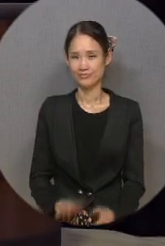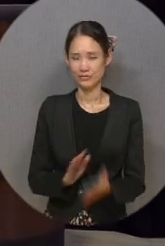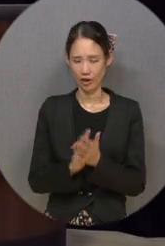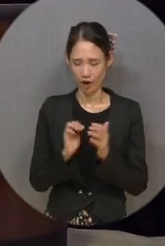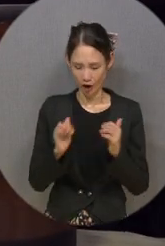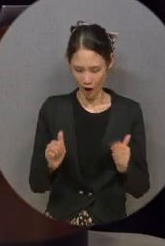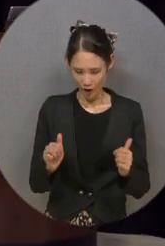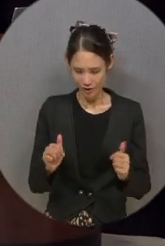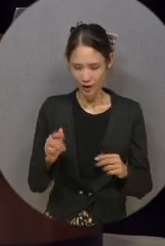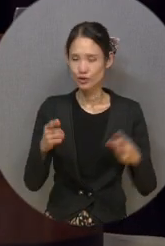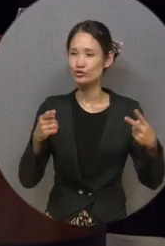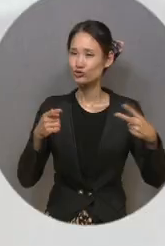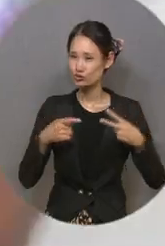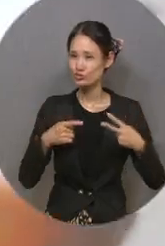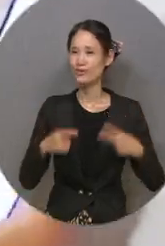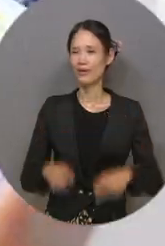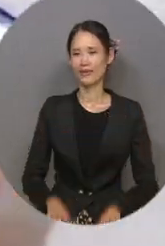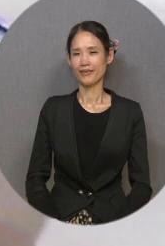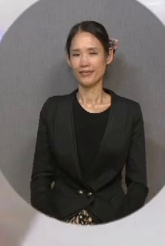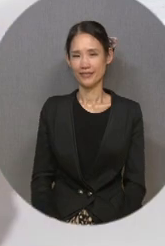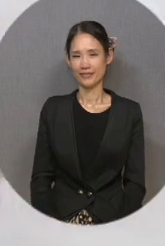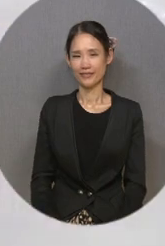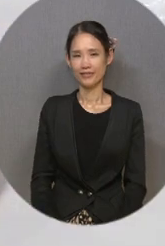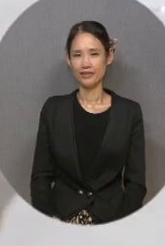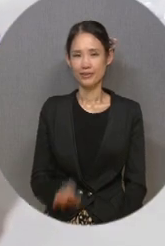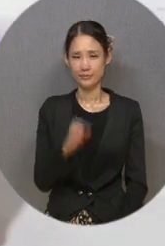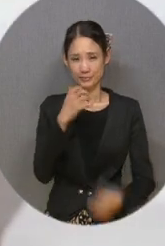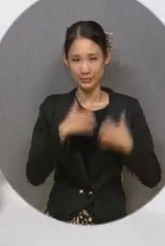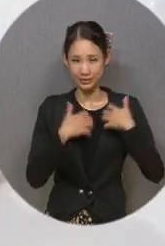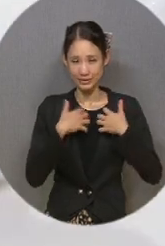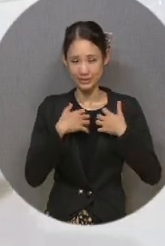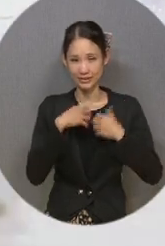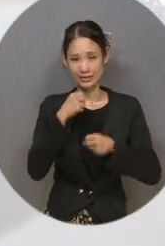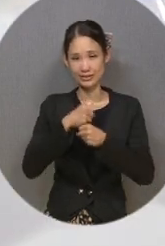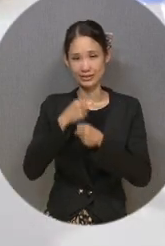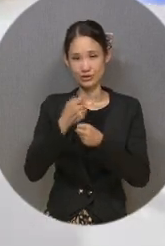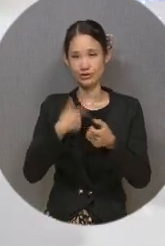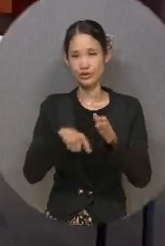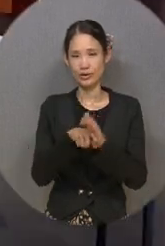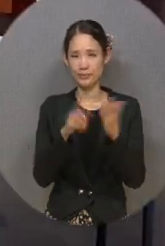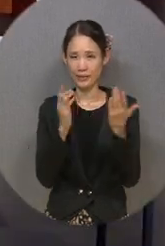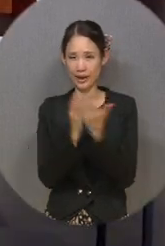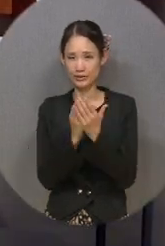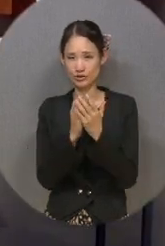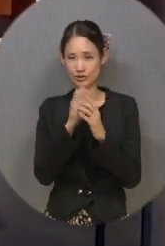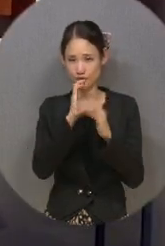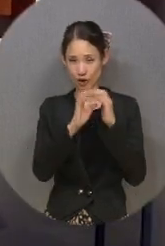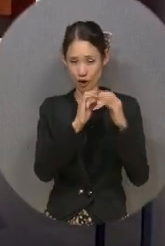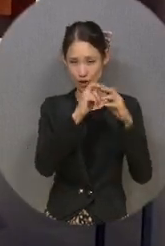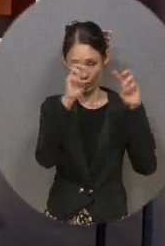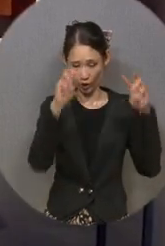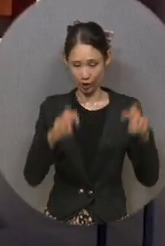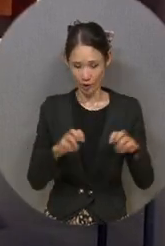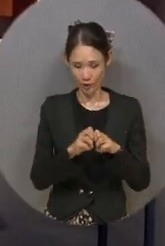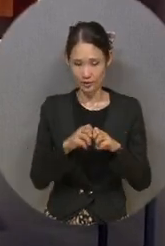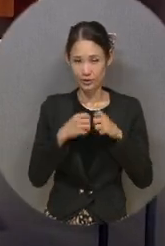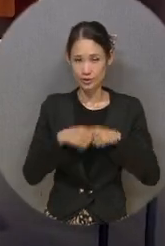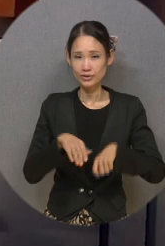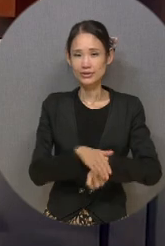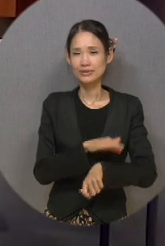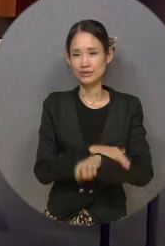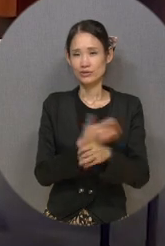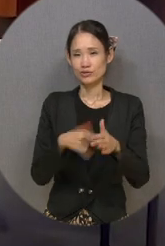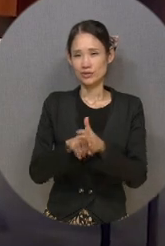열정을 곱하고. 미디어 크리에이터를 위한 맞춤 커리큘럼과 체계화된 실습으로